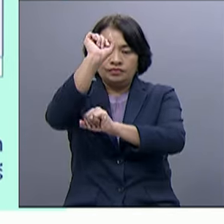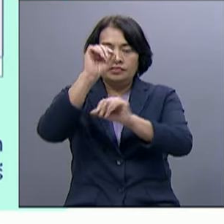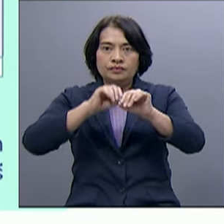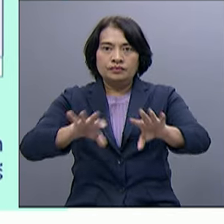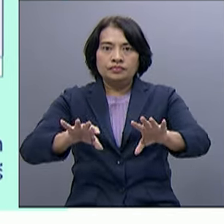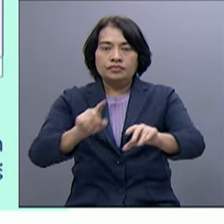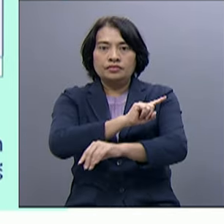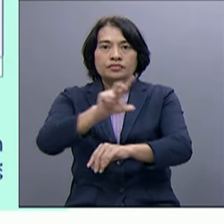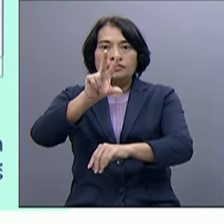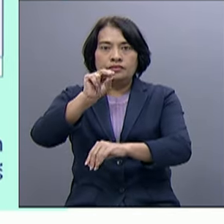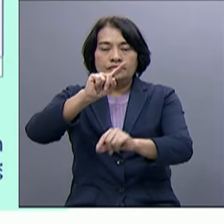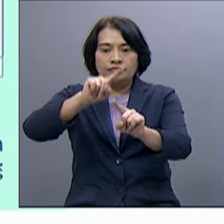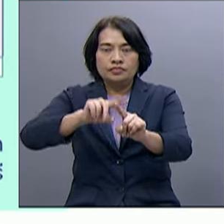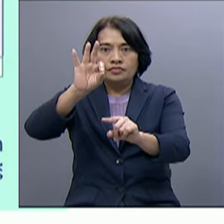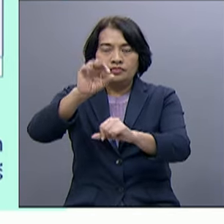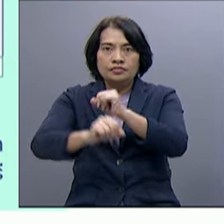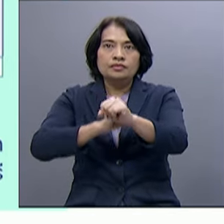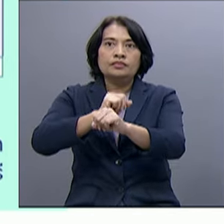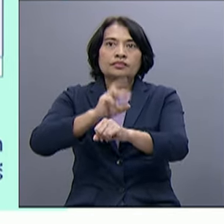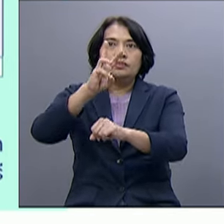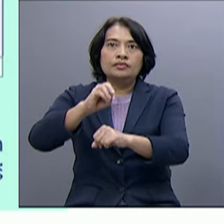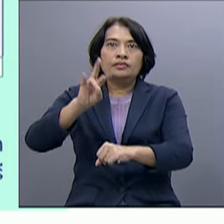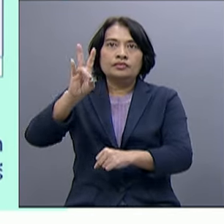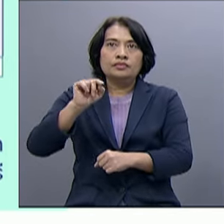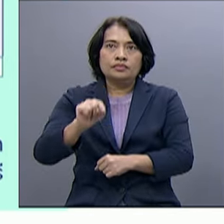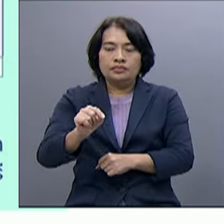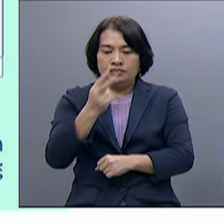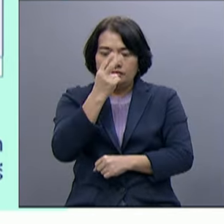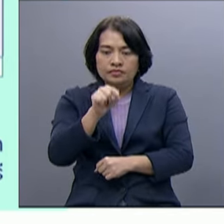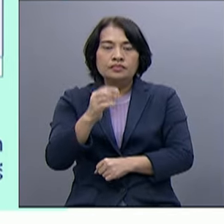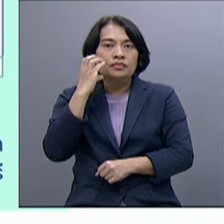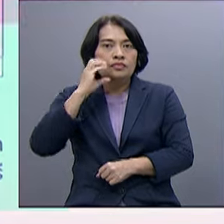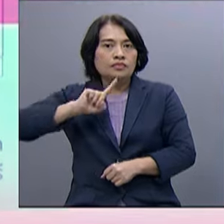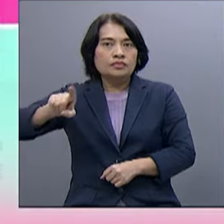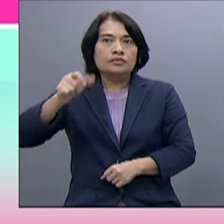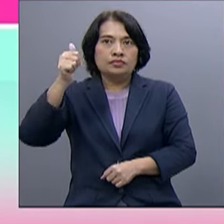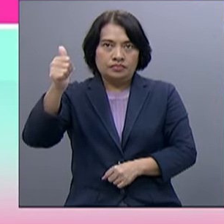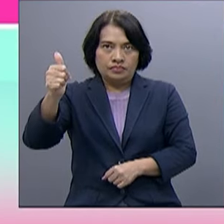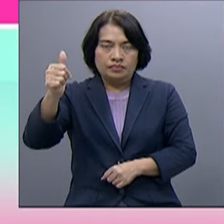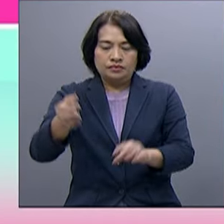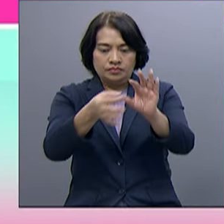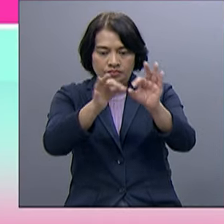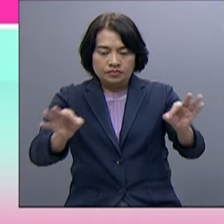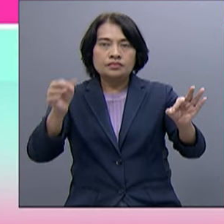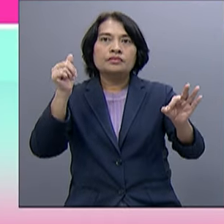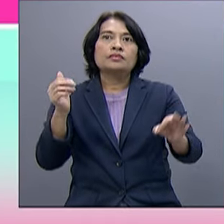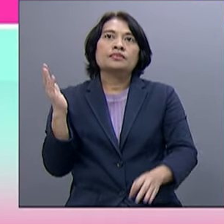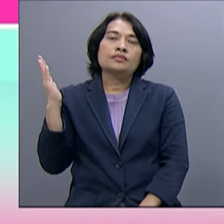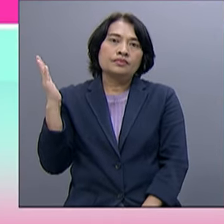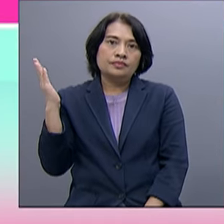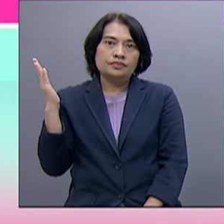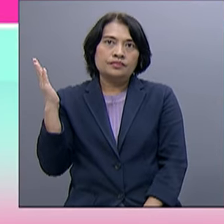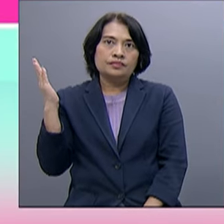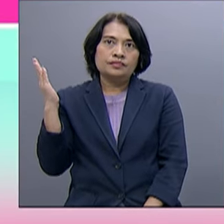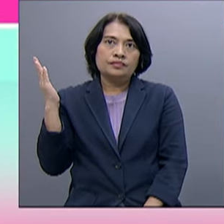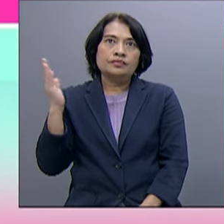ในวันที่30กันยายน2567หรือติดต่อสอบถามข้อมูลแล้วก็รายละเอียดต่างๆได้ที่เว็บไซต์มู